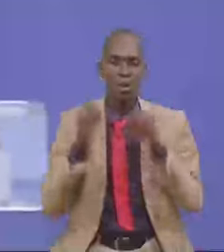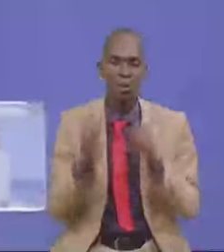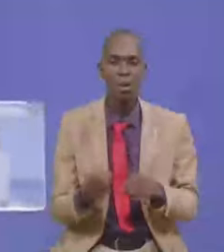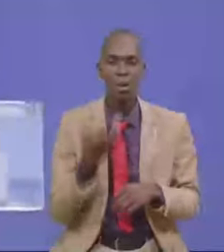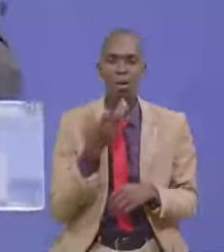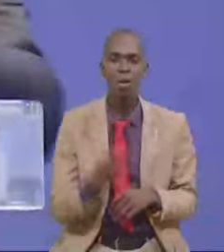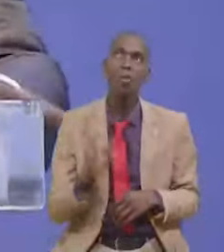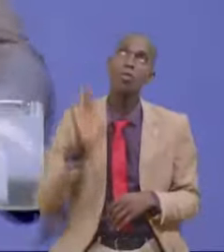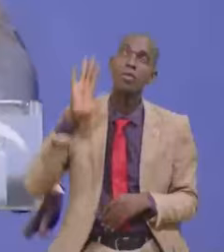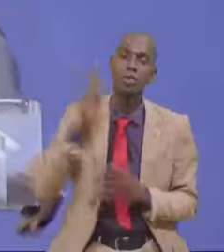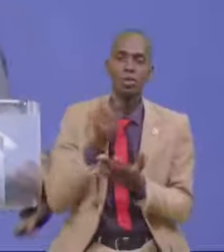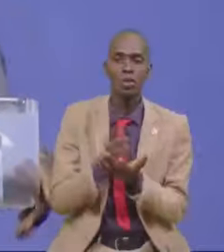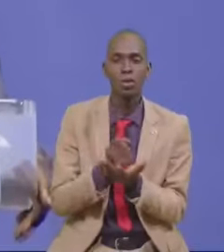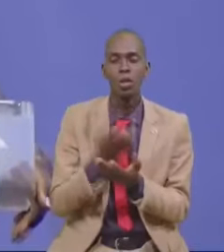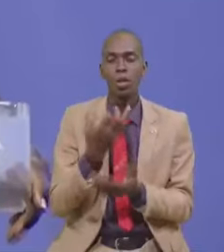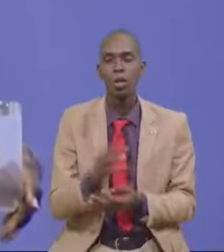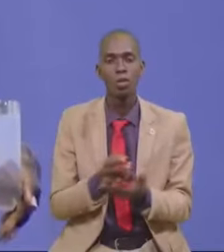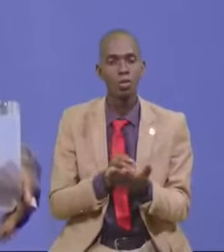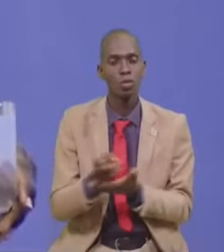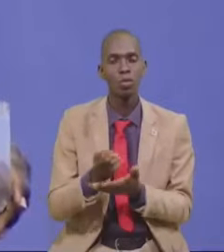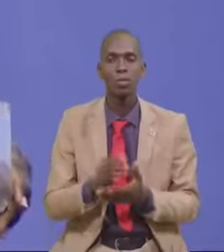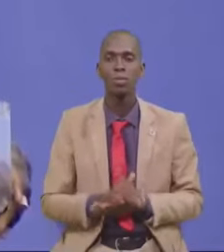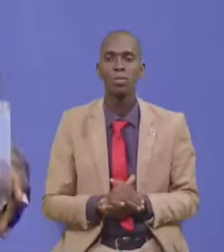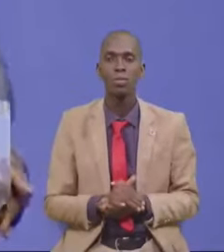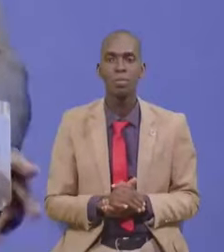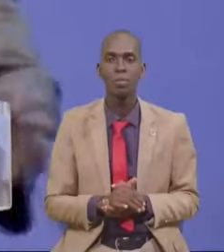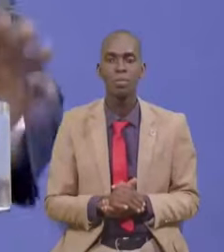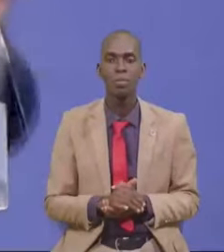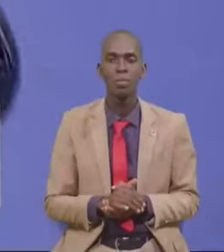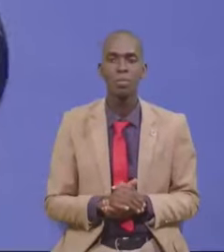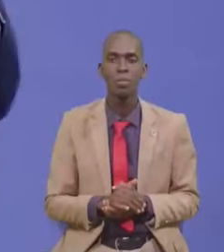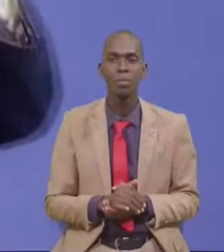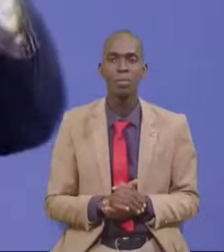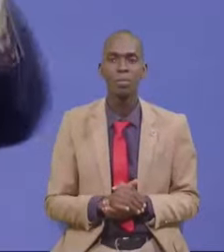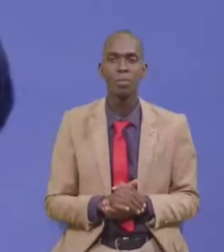Premièrement, c'est la puissance de son trésor de vérité.